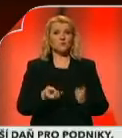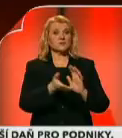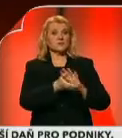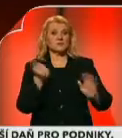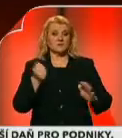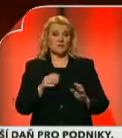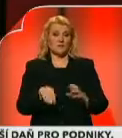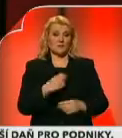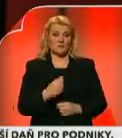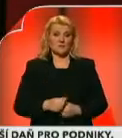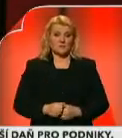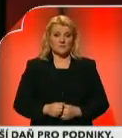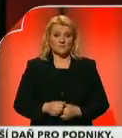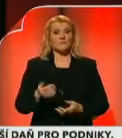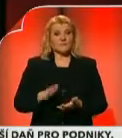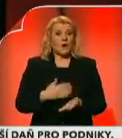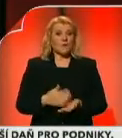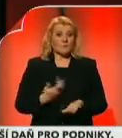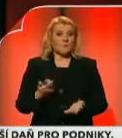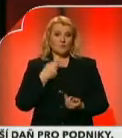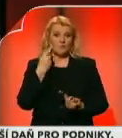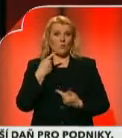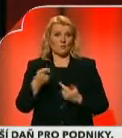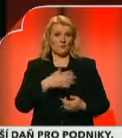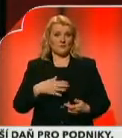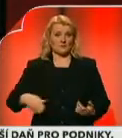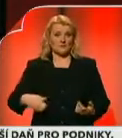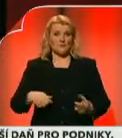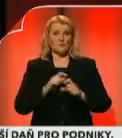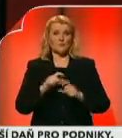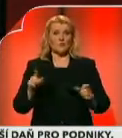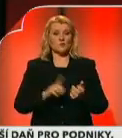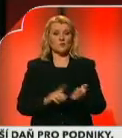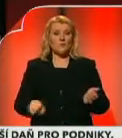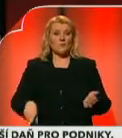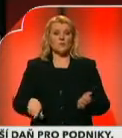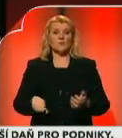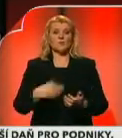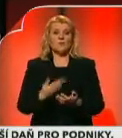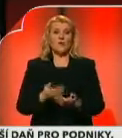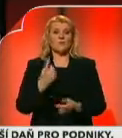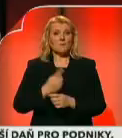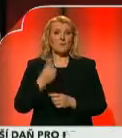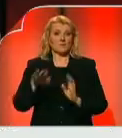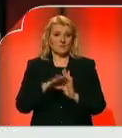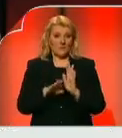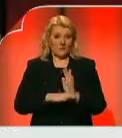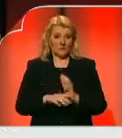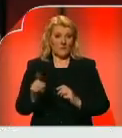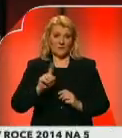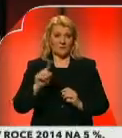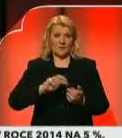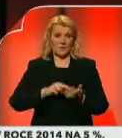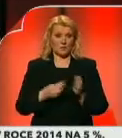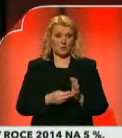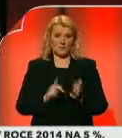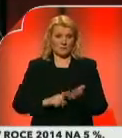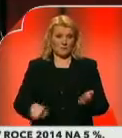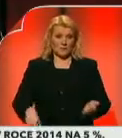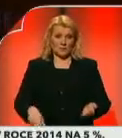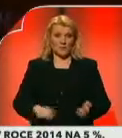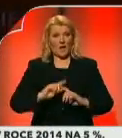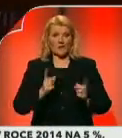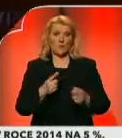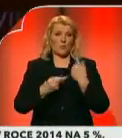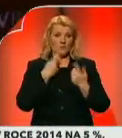převzít kartu. Tak proč to potom říkal ministr? Přece povinnosti v každém právním státě může ukládat jen zákon a nikoliv žádný metodický pokyn nebo